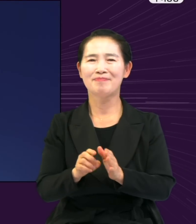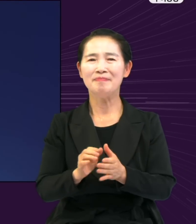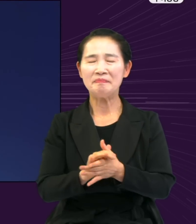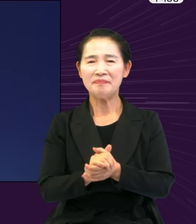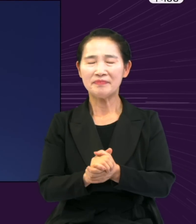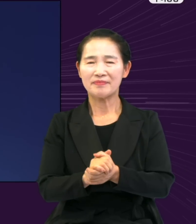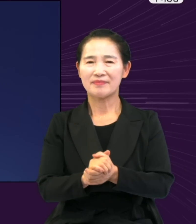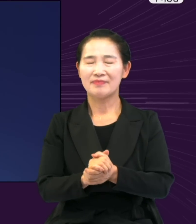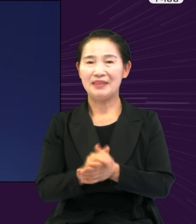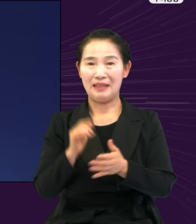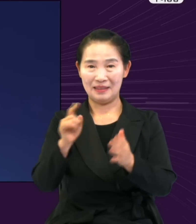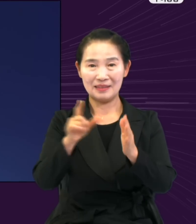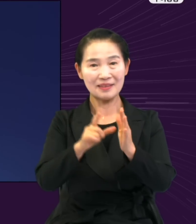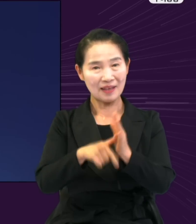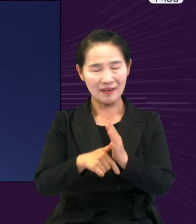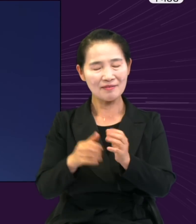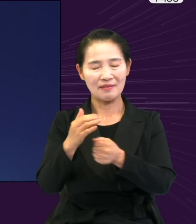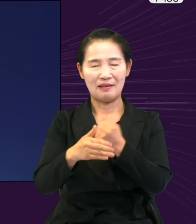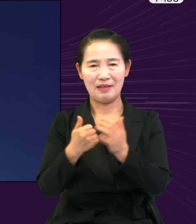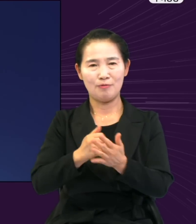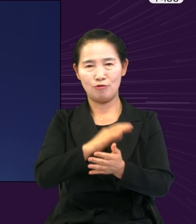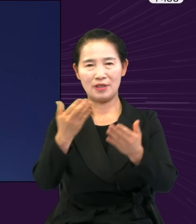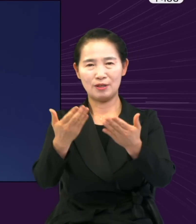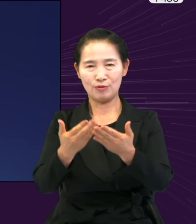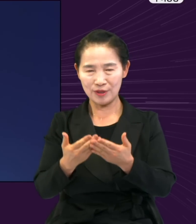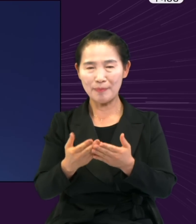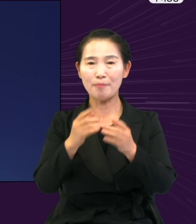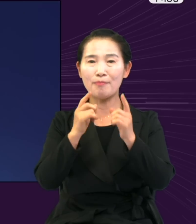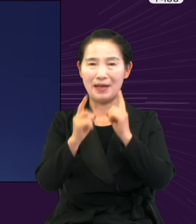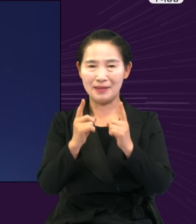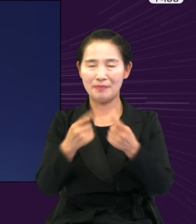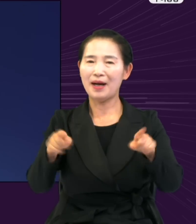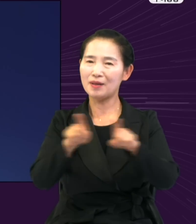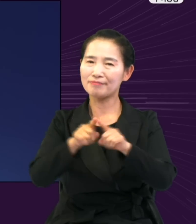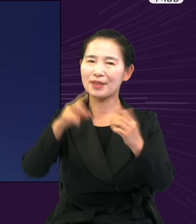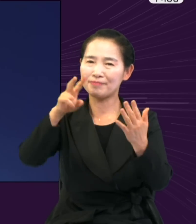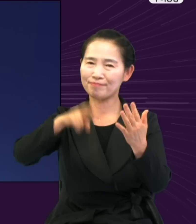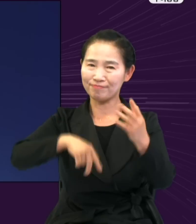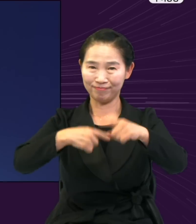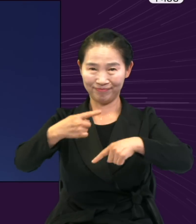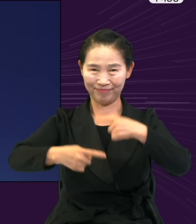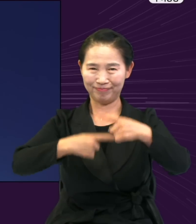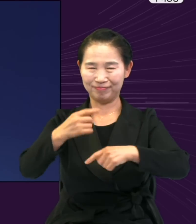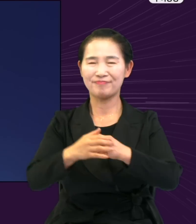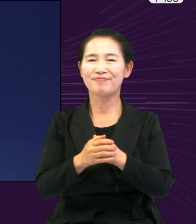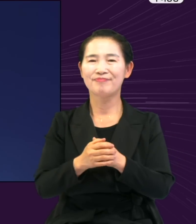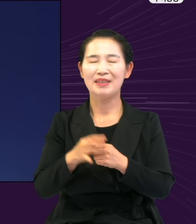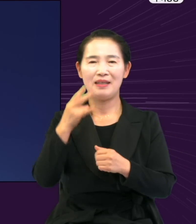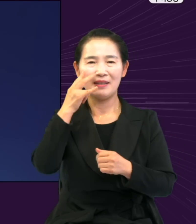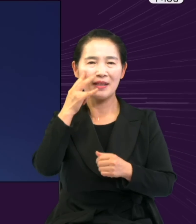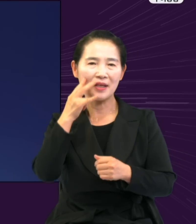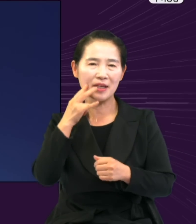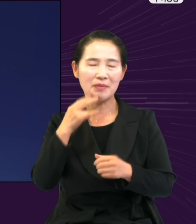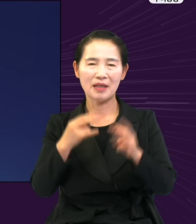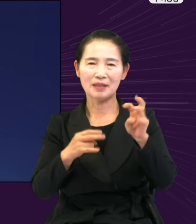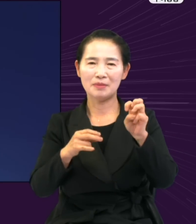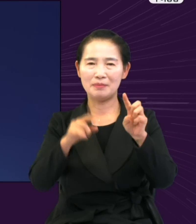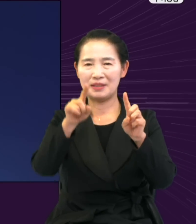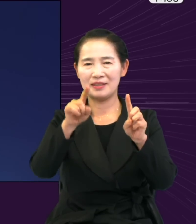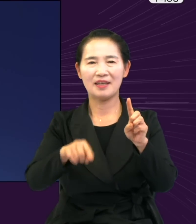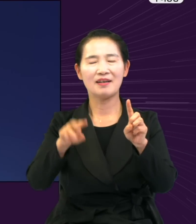이 시간 하나님께서 주신 말씀을 보겠습니다. 본문 말씀은 예레미야 31장